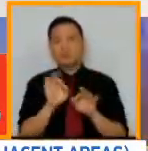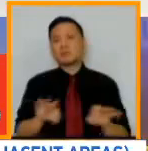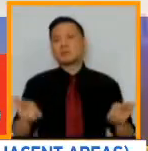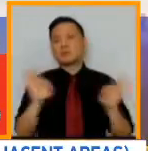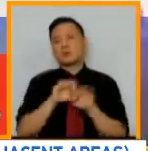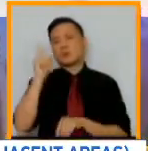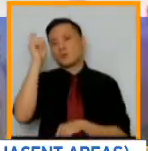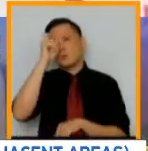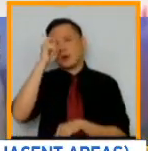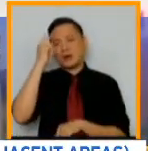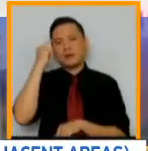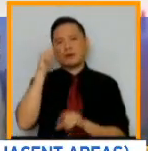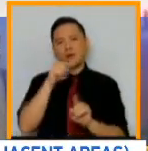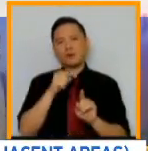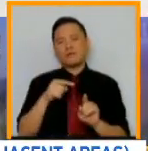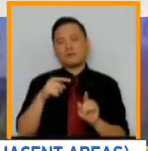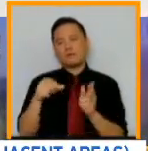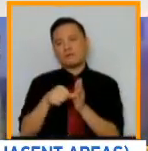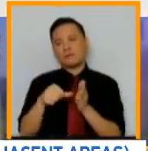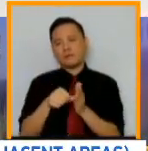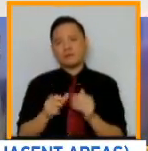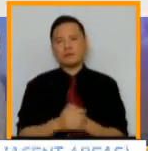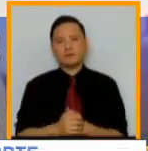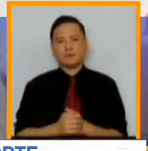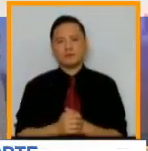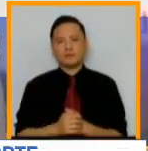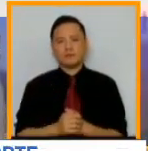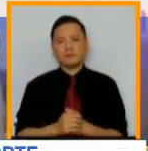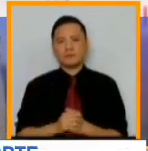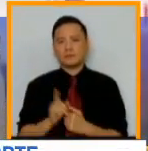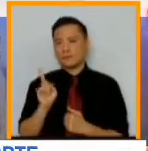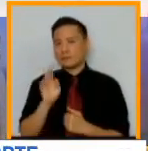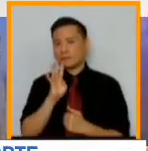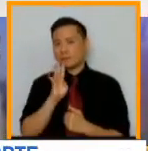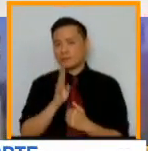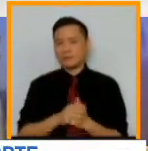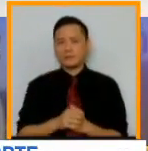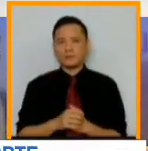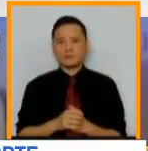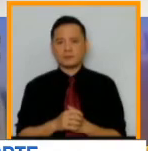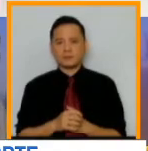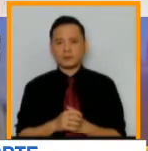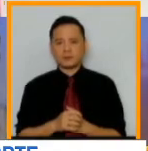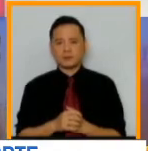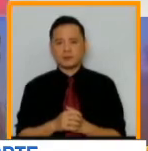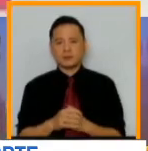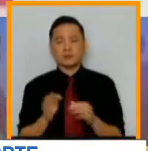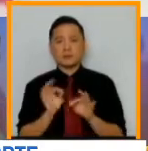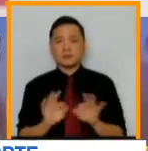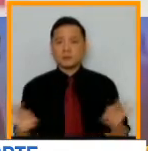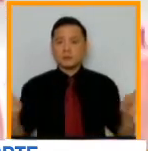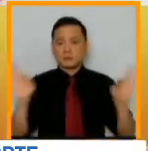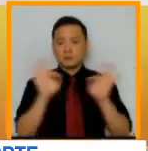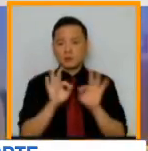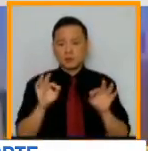Yung iisipin natin, nung wala pang eleksyon, sino yung nagbibisita sa atin?